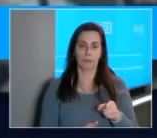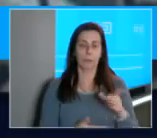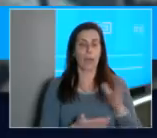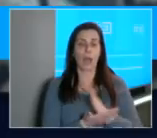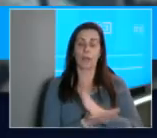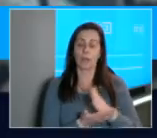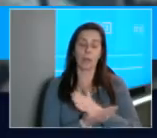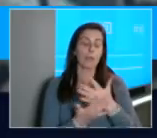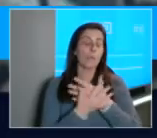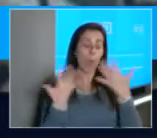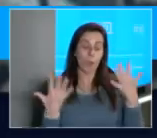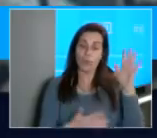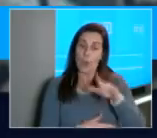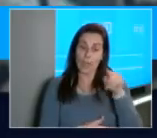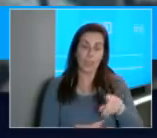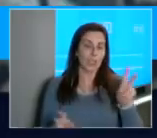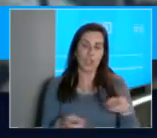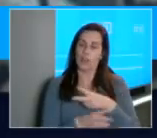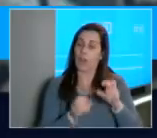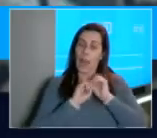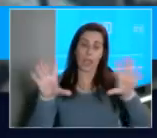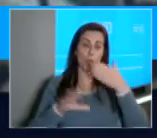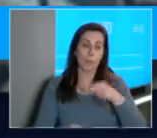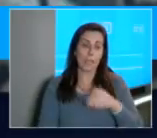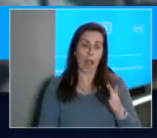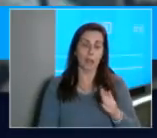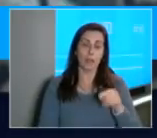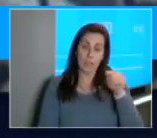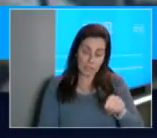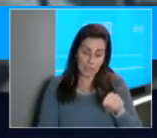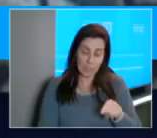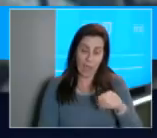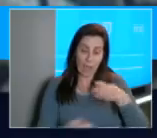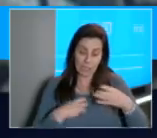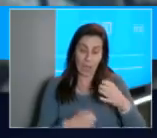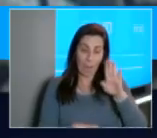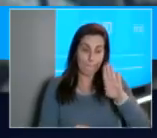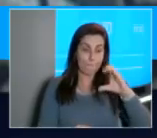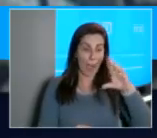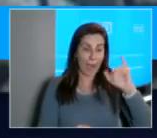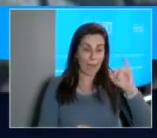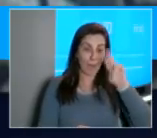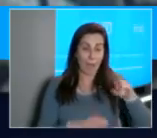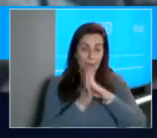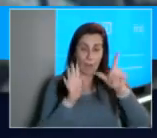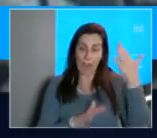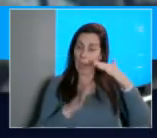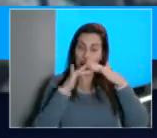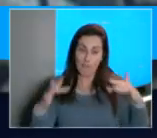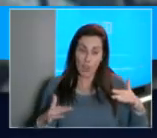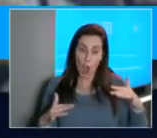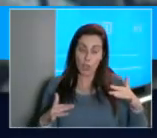להחליט החלטה ברורה מאוד שהסרט הזה אי אפשר להקרין אותו בישראל. אגב, זה מוחמד בחרי שב-2017 היה